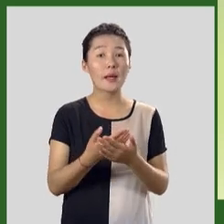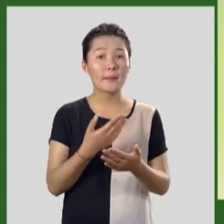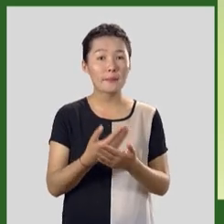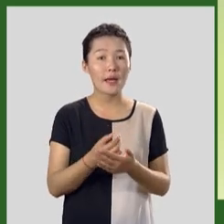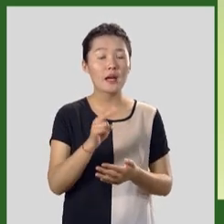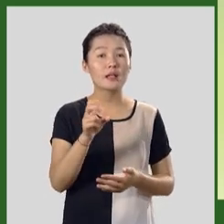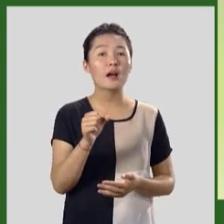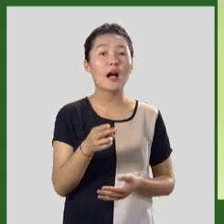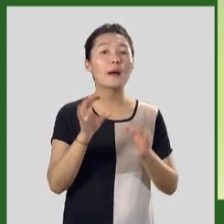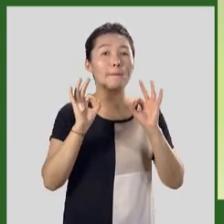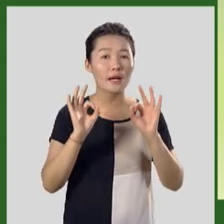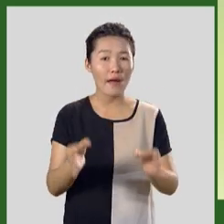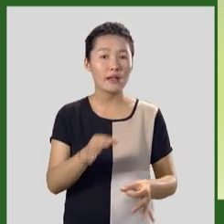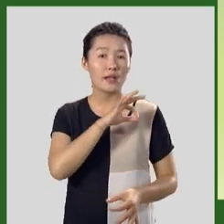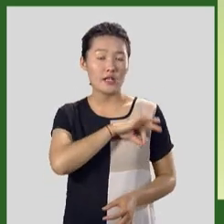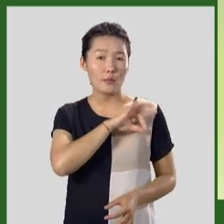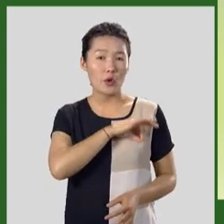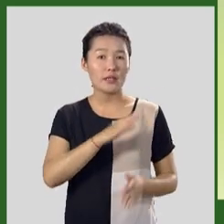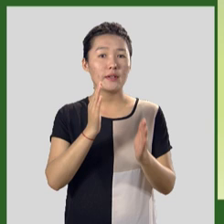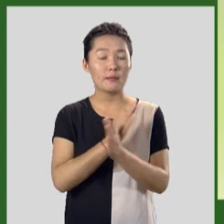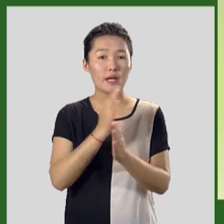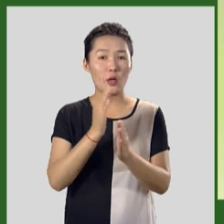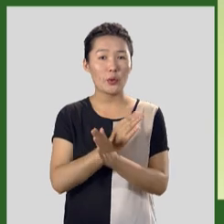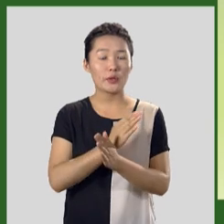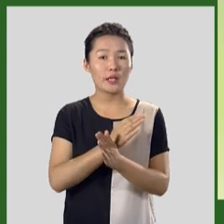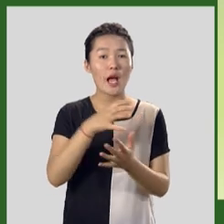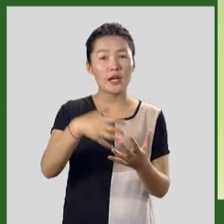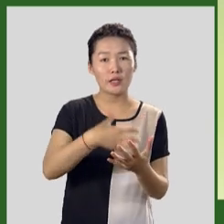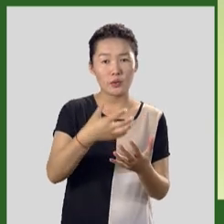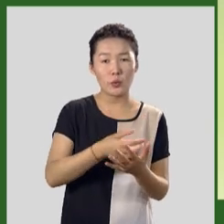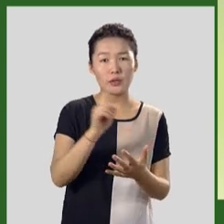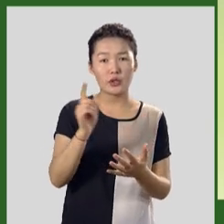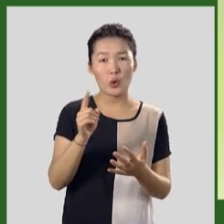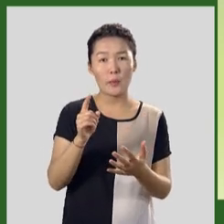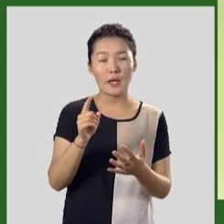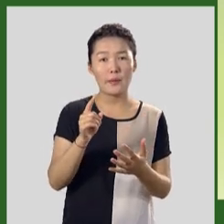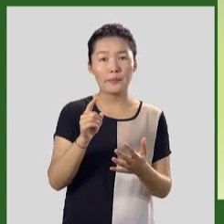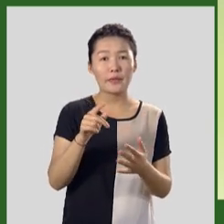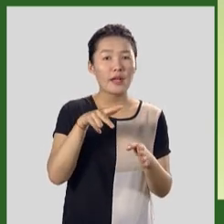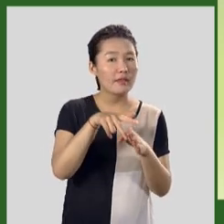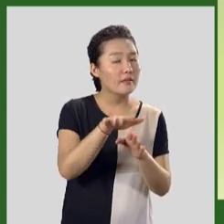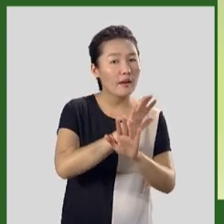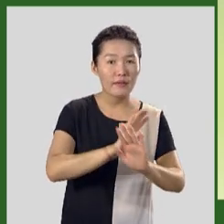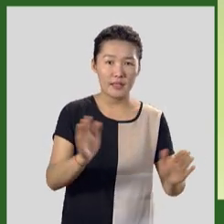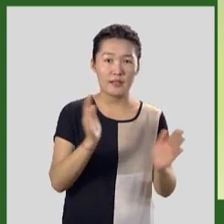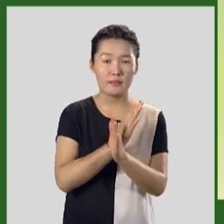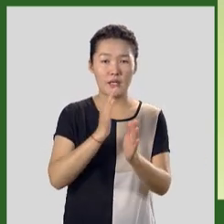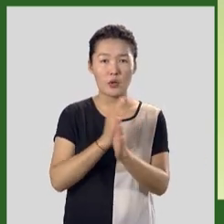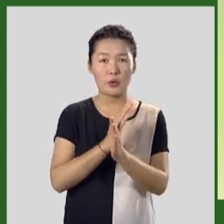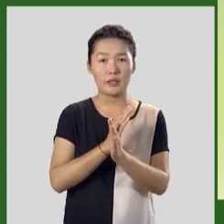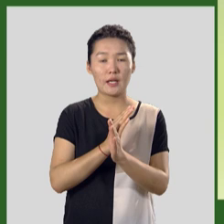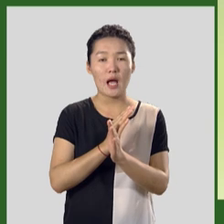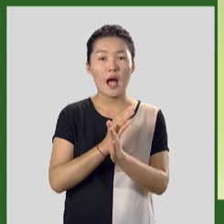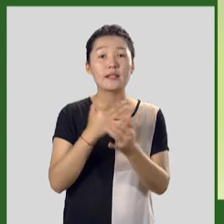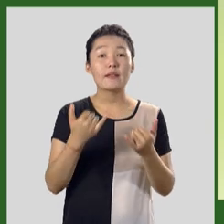Например, как правильно использовать природные ресурсы, чтобы не навредить природе? Современная